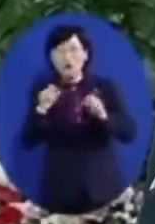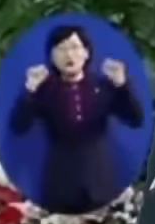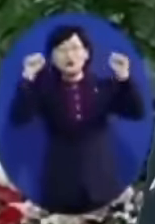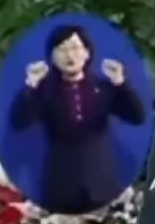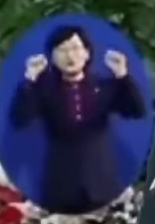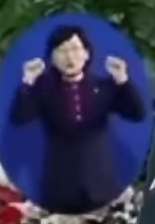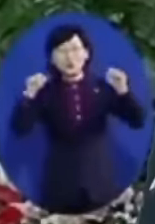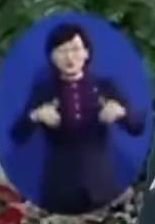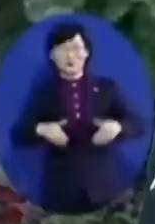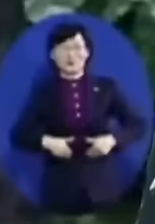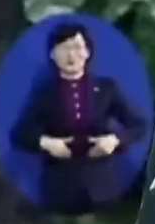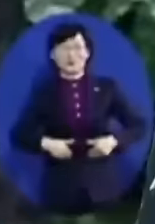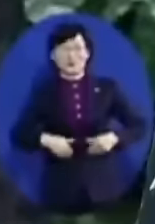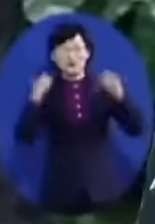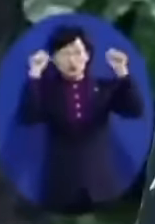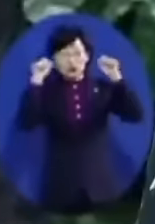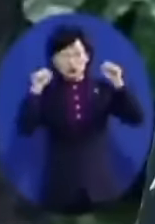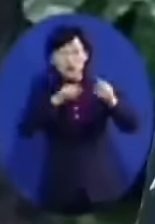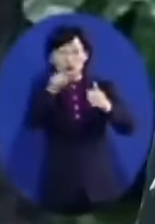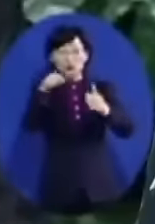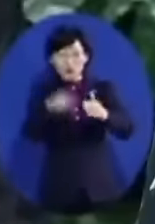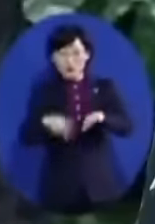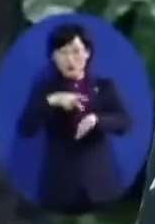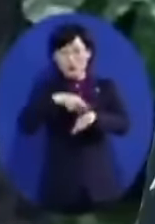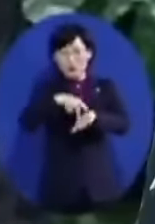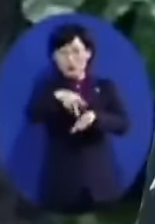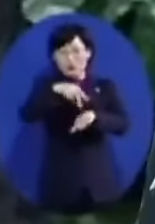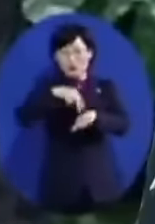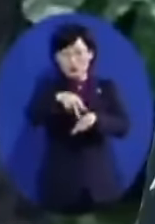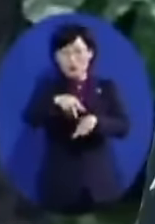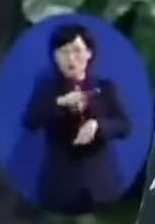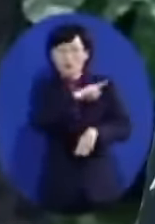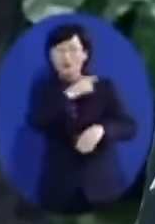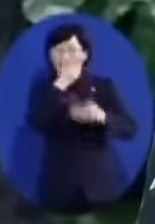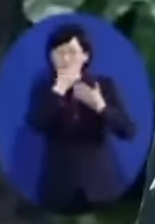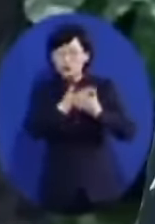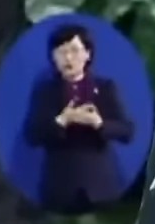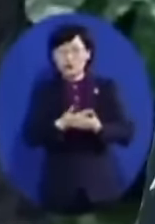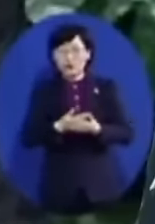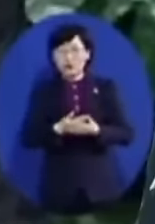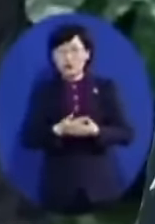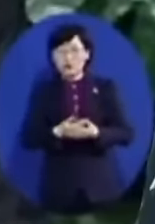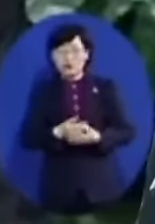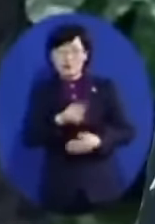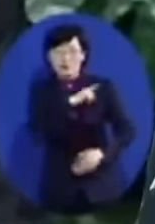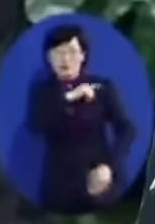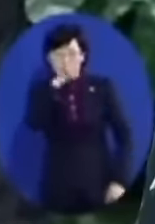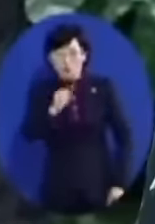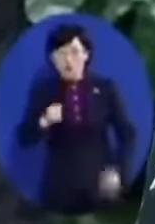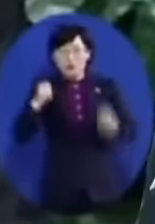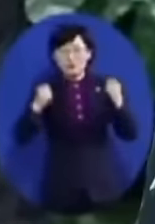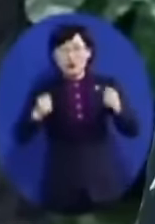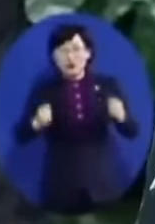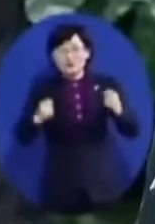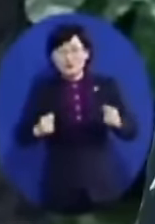것입니다. 운동 중에도 걷는 운동이 제일 좋습니다. 스트레스 해소에 제일 좋은 방법이 조깅인